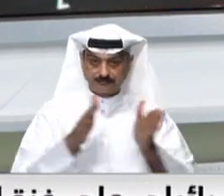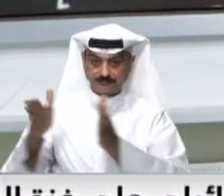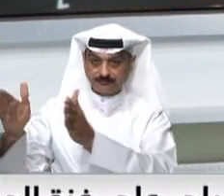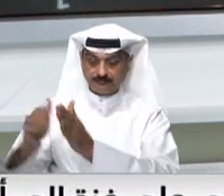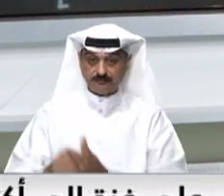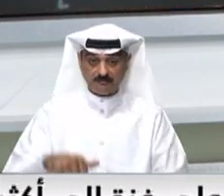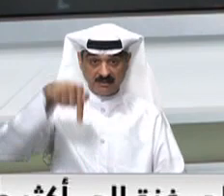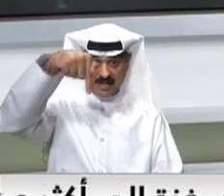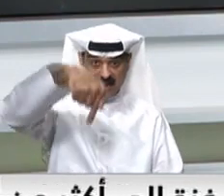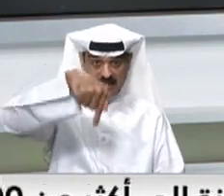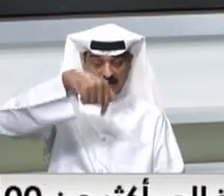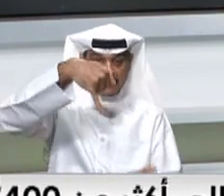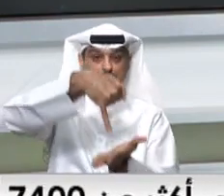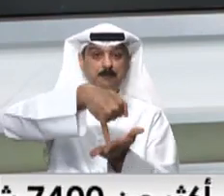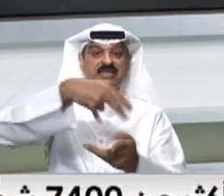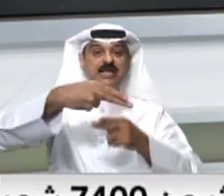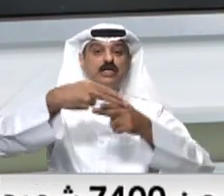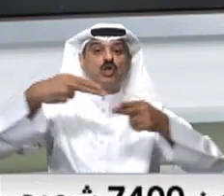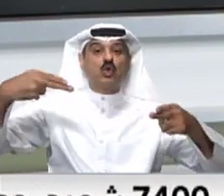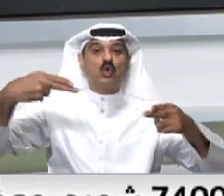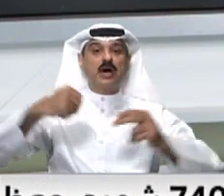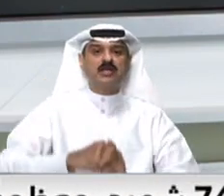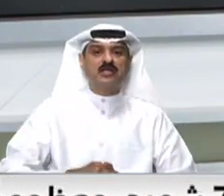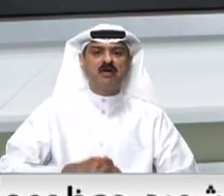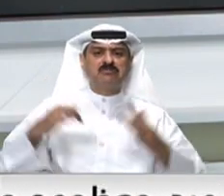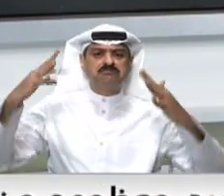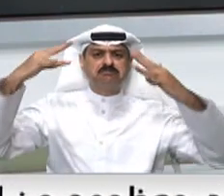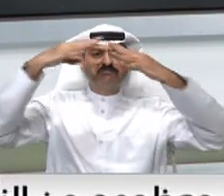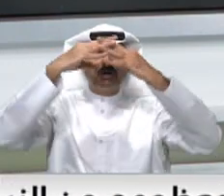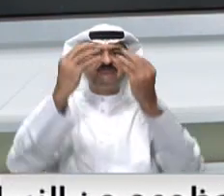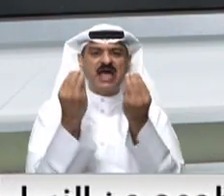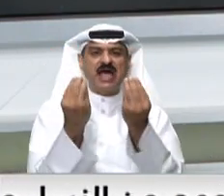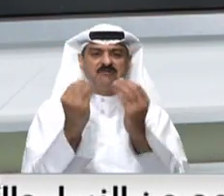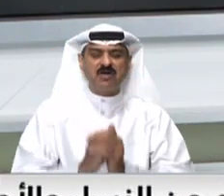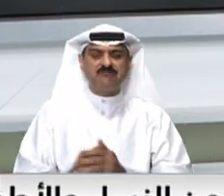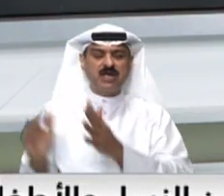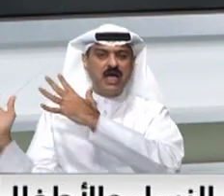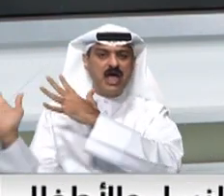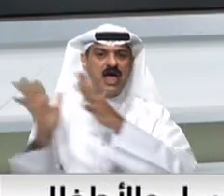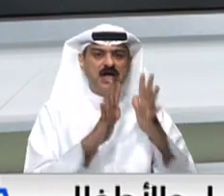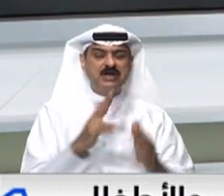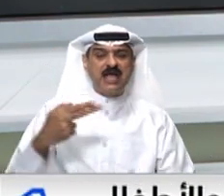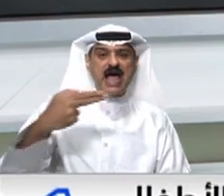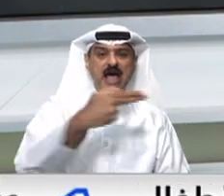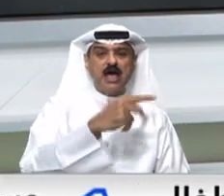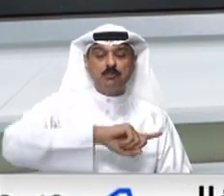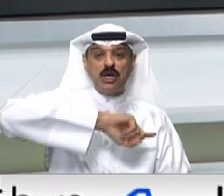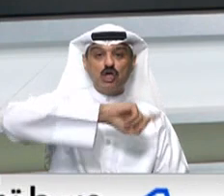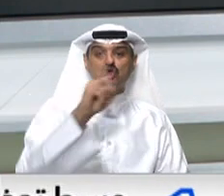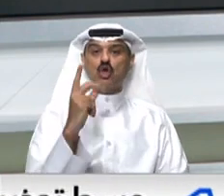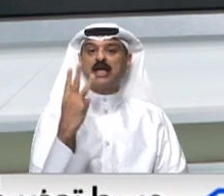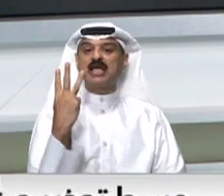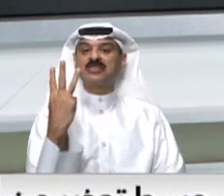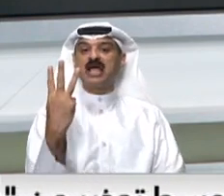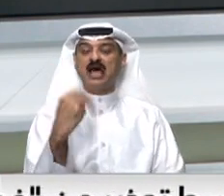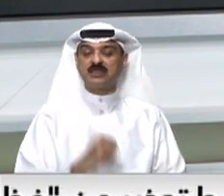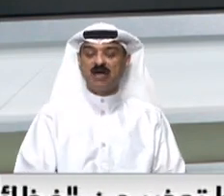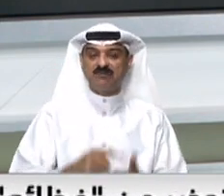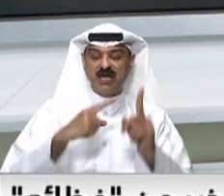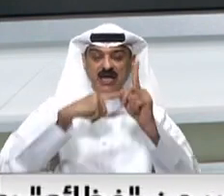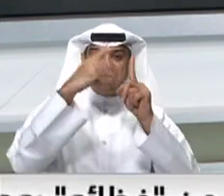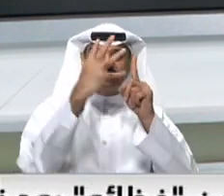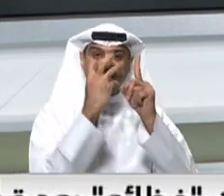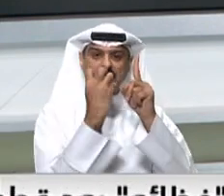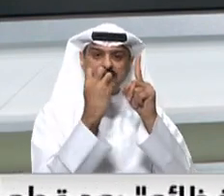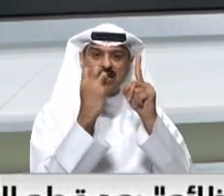الأجواء الحالية في مدينة الكويت أجواء غائمة جزئيا مع رياح حاليا غربية سرعتها 3 كيلومتر في الساعة. درجة الحرارة